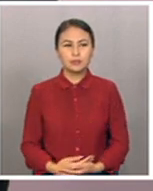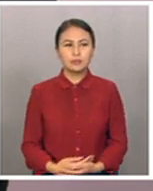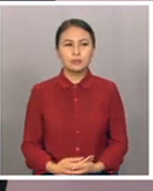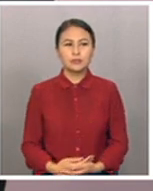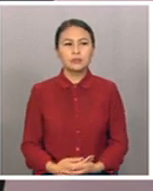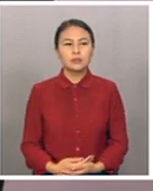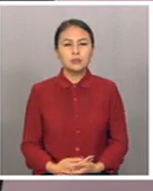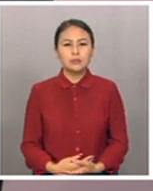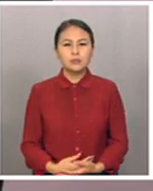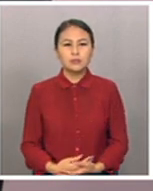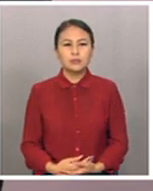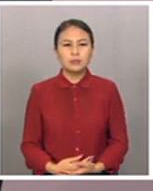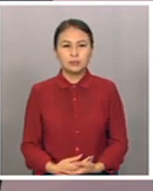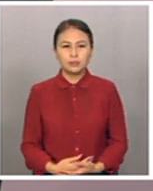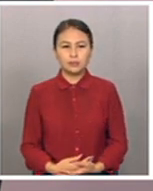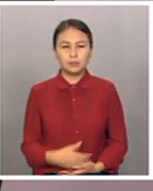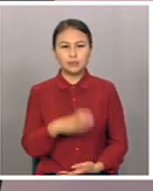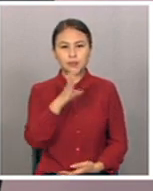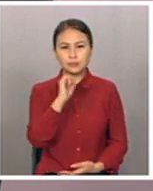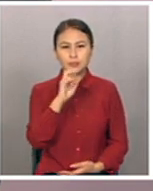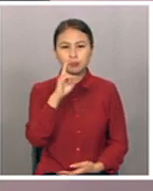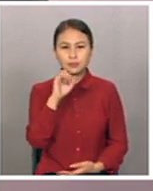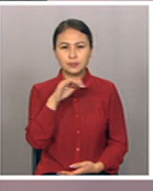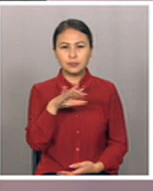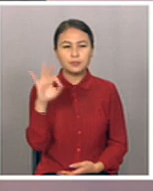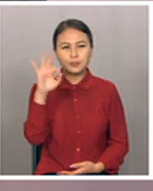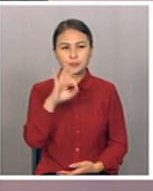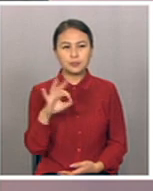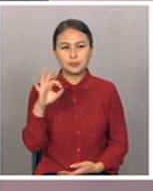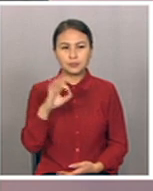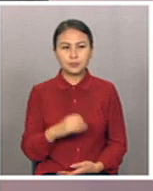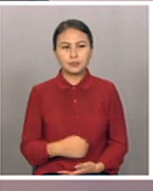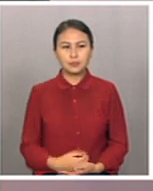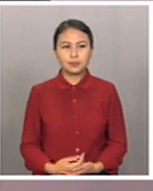Дұрыс, әңгіме санат туралы.